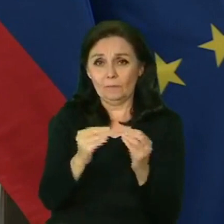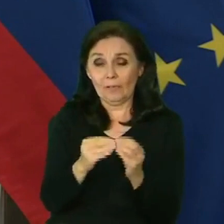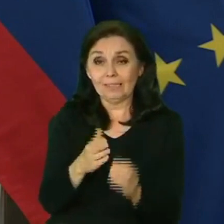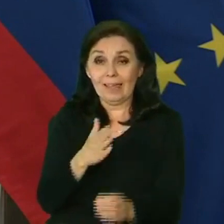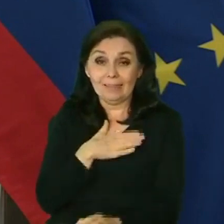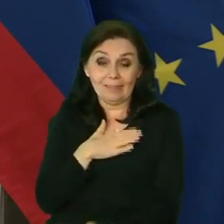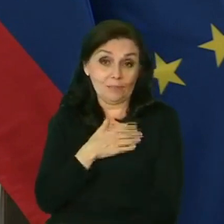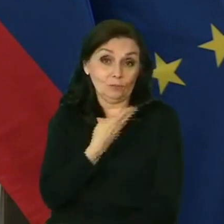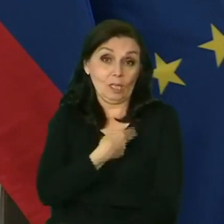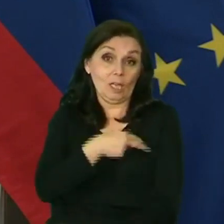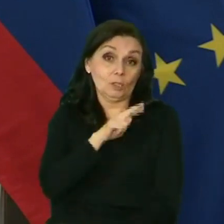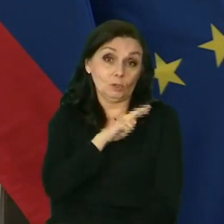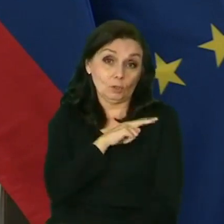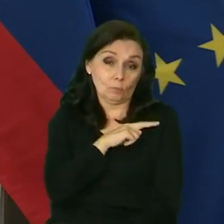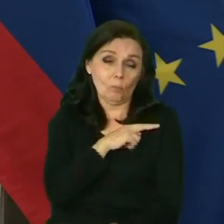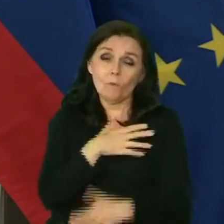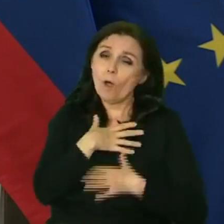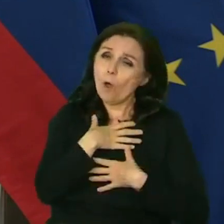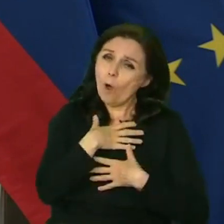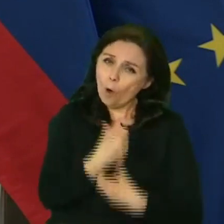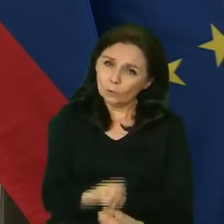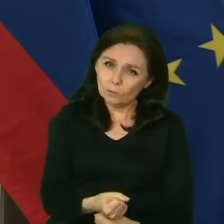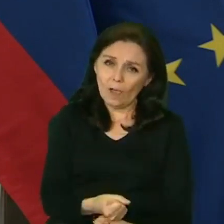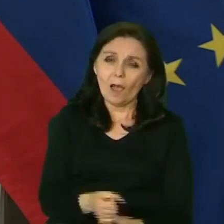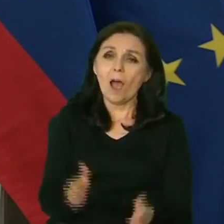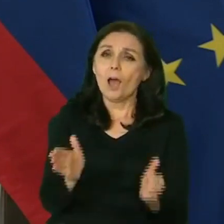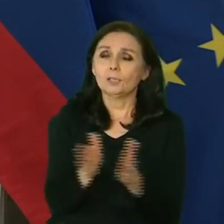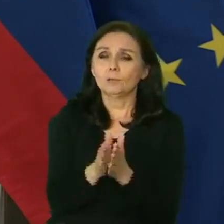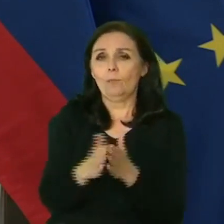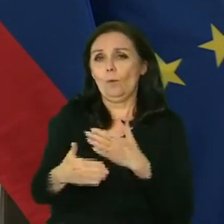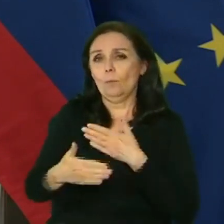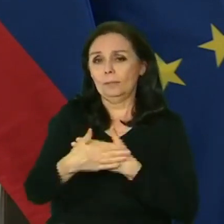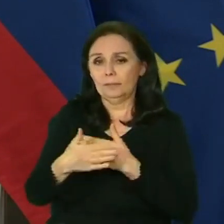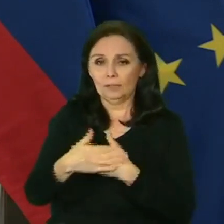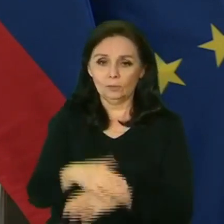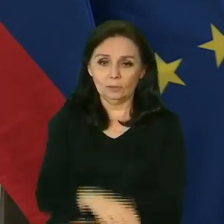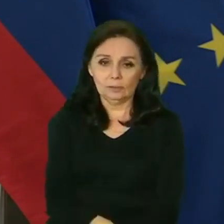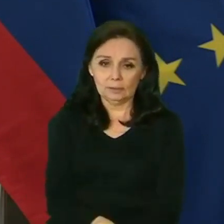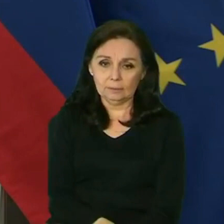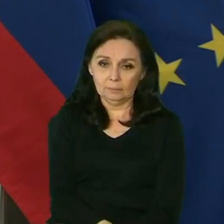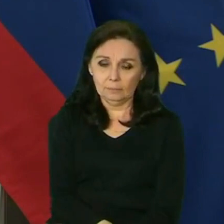naša zodpovednosť, odhodlanie a spolupatričnosť.